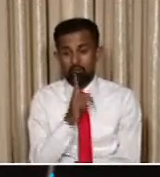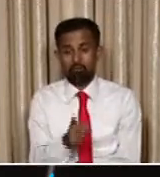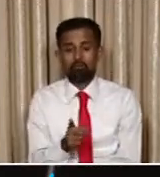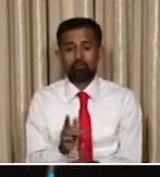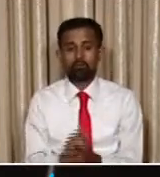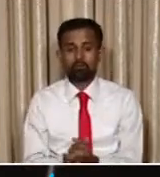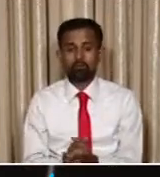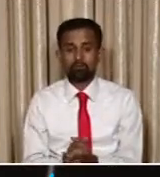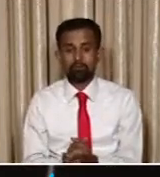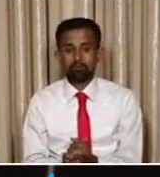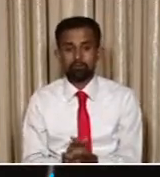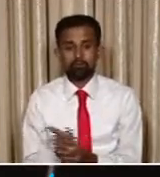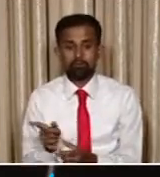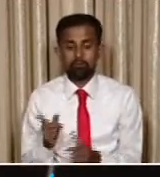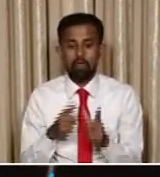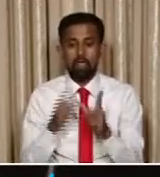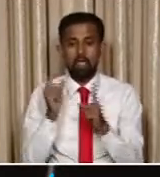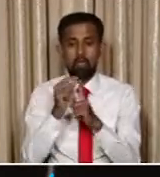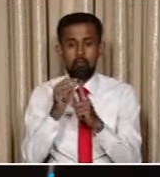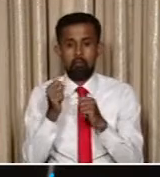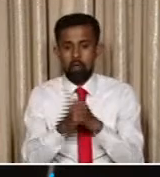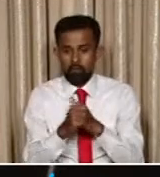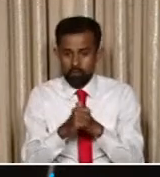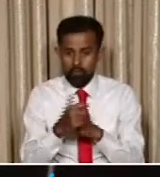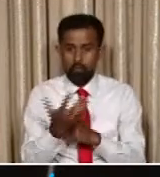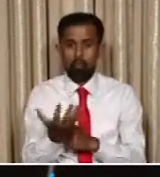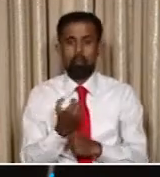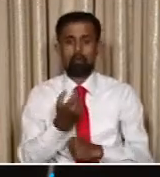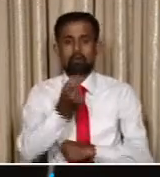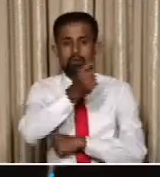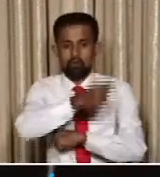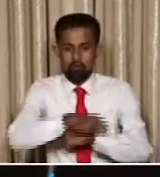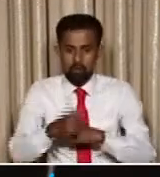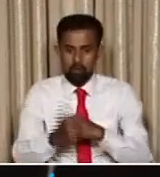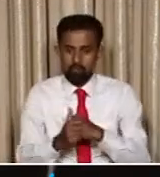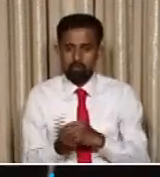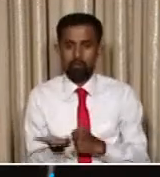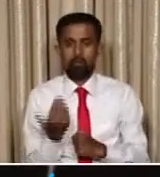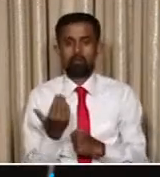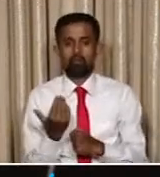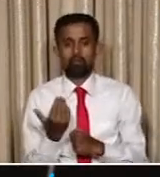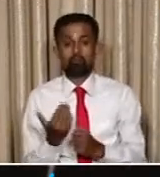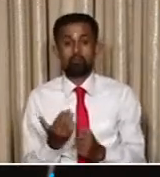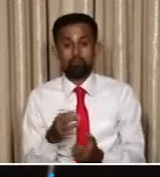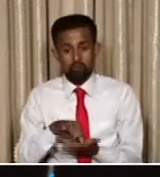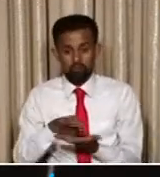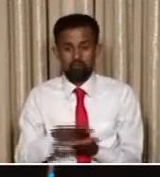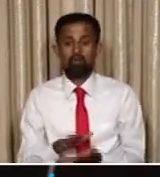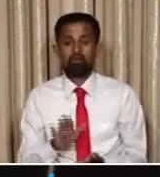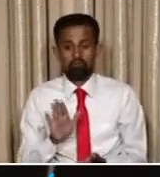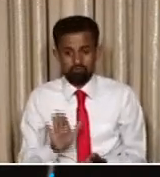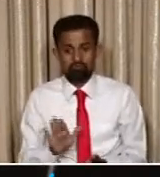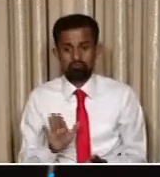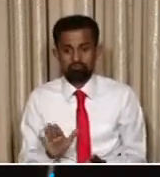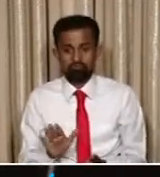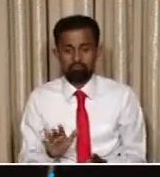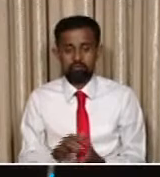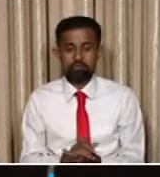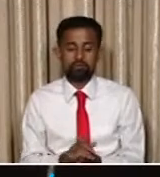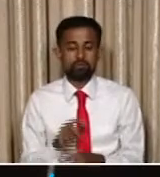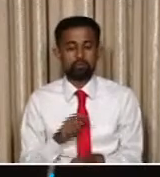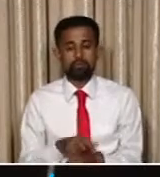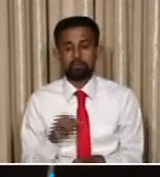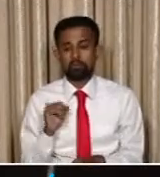හිඳයි මේවට ඇප්ස් හදන්න ඕන සිස්ටම්ස් හදන්න ඕන මේ විදිහ දේවල් කියලා යුතුයි නමුත් හරි